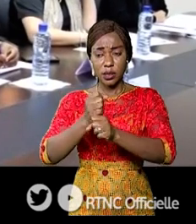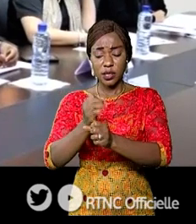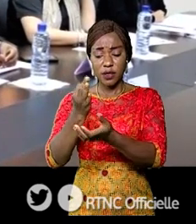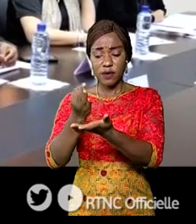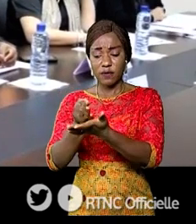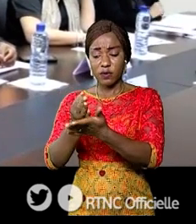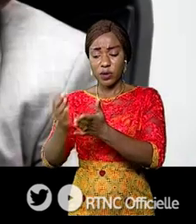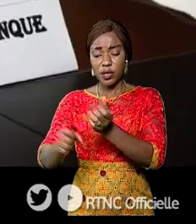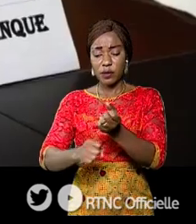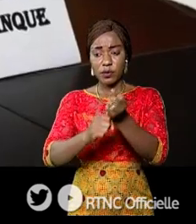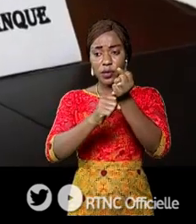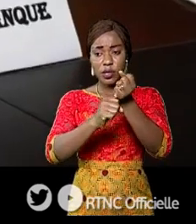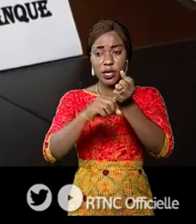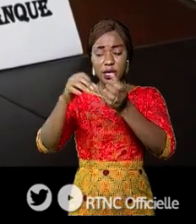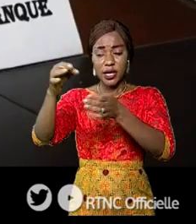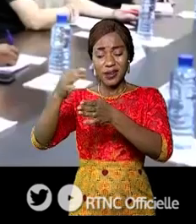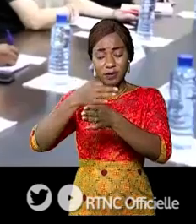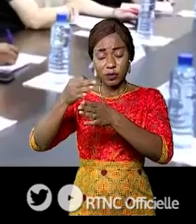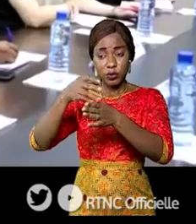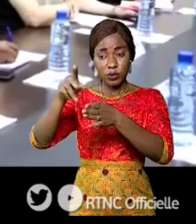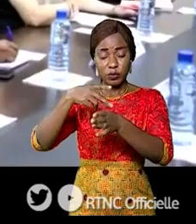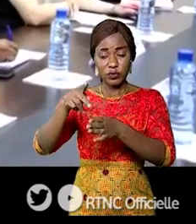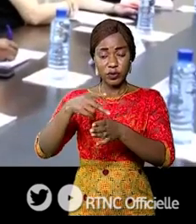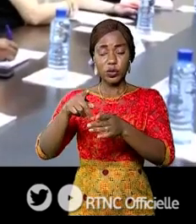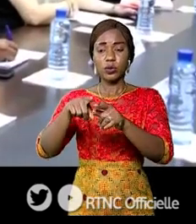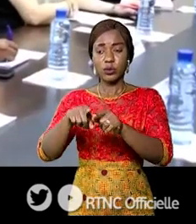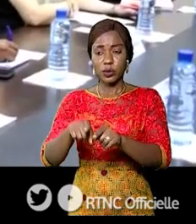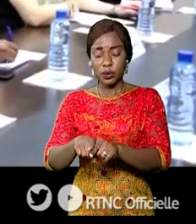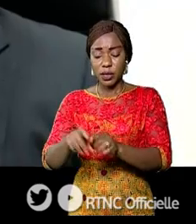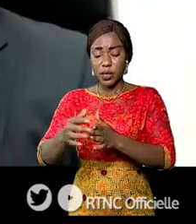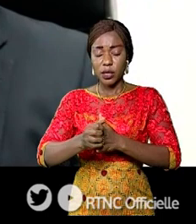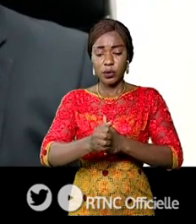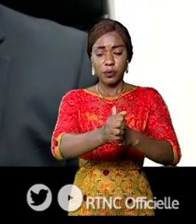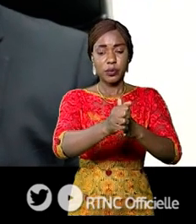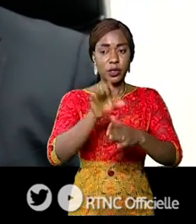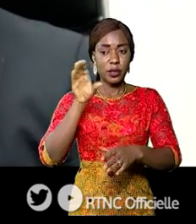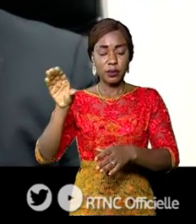à la formation professionnelle. L'accompagnement de la Banque mondiale avec l'appui institutionnel